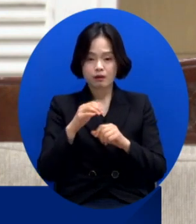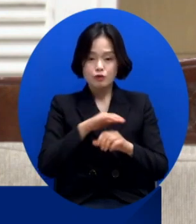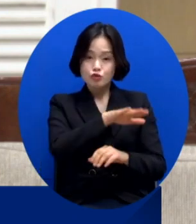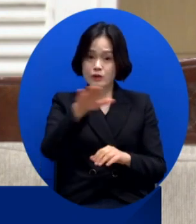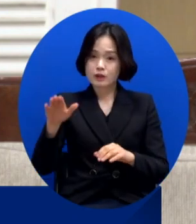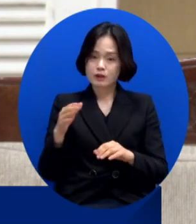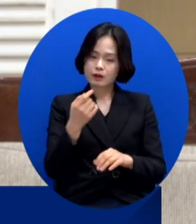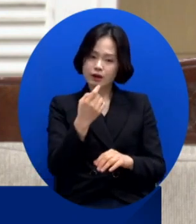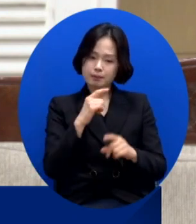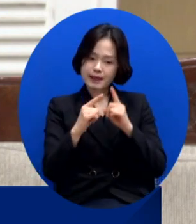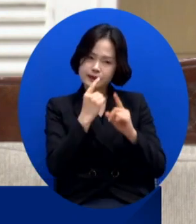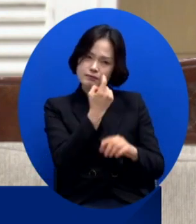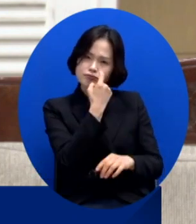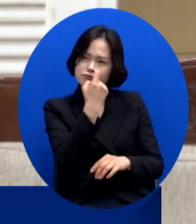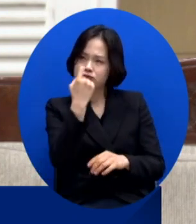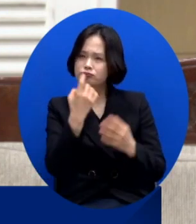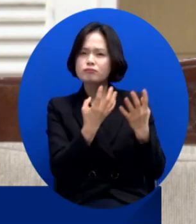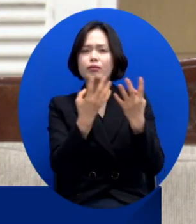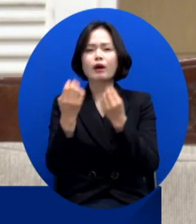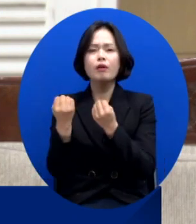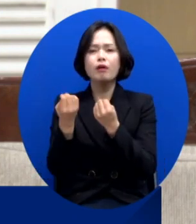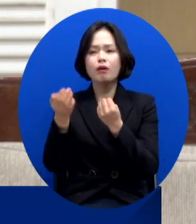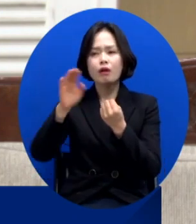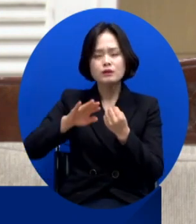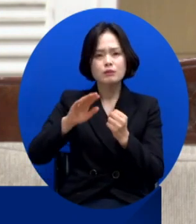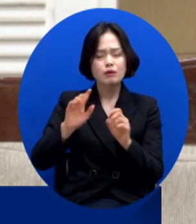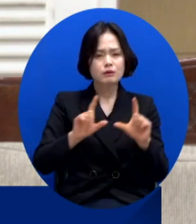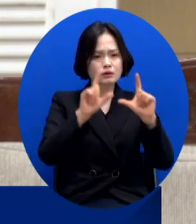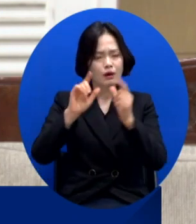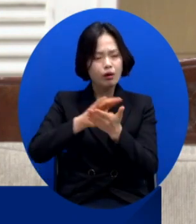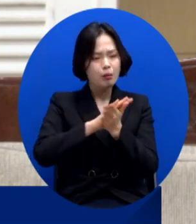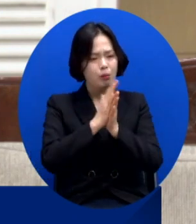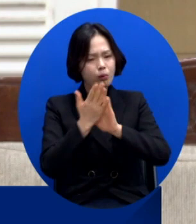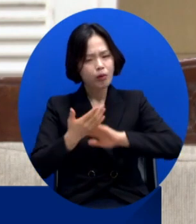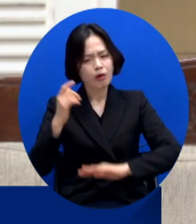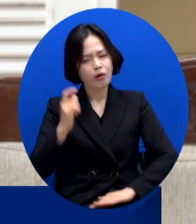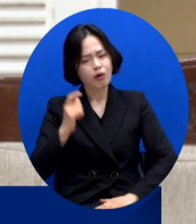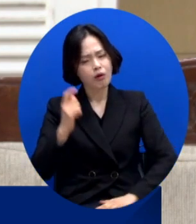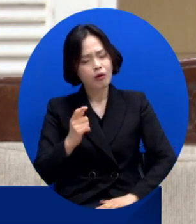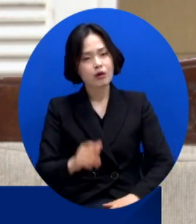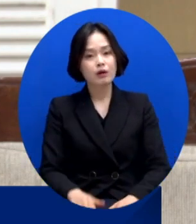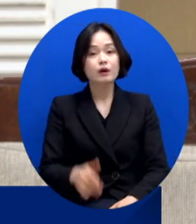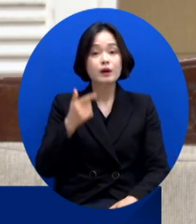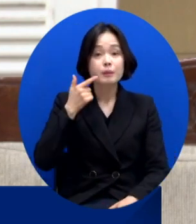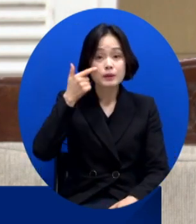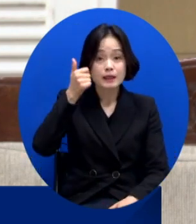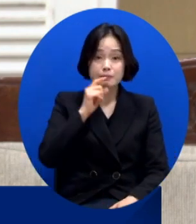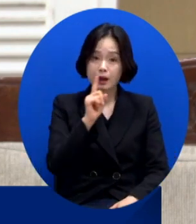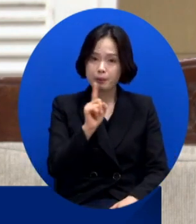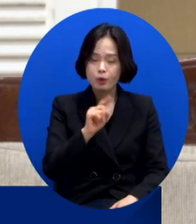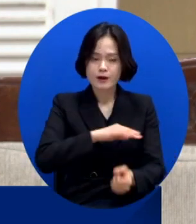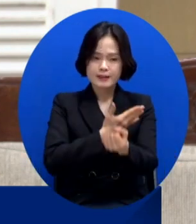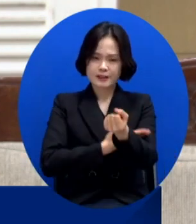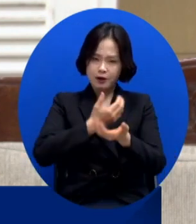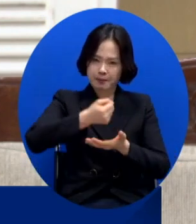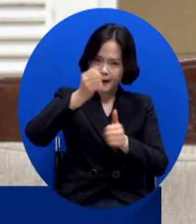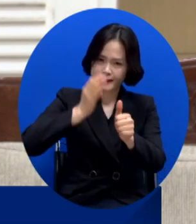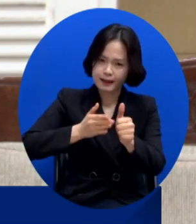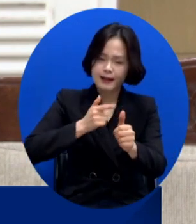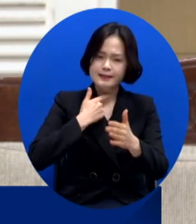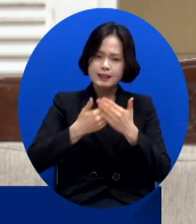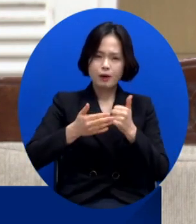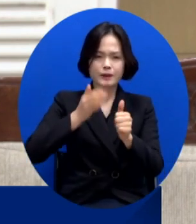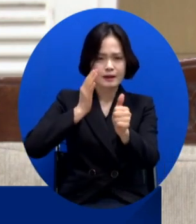바랄 것 생활이 바뀌지 를 않는 거예요 그런데 목사님이 든 강조하는 게 능력을 받아라 체험을 해라